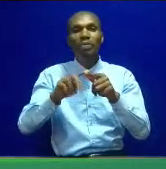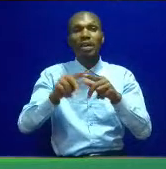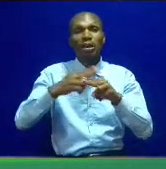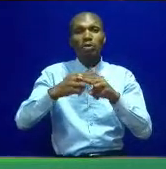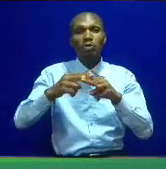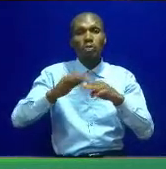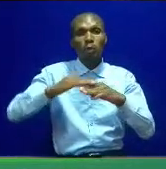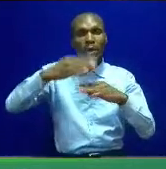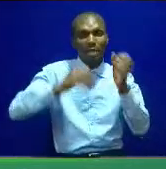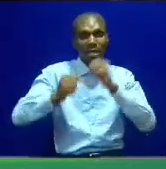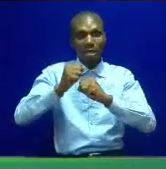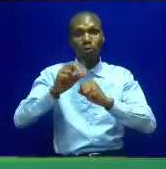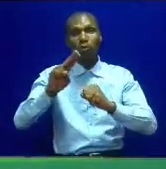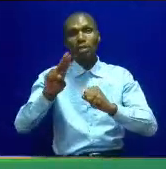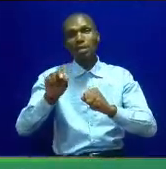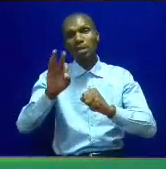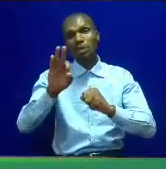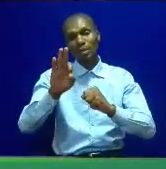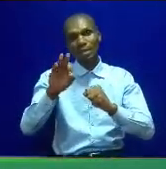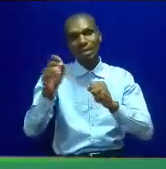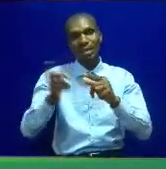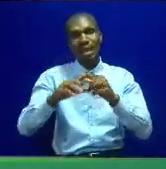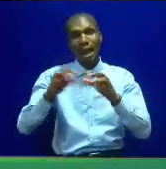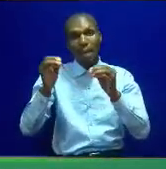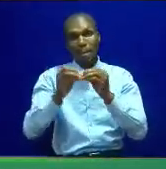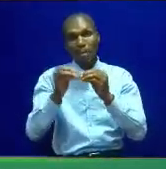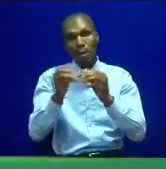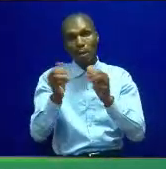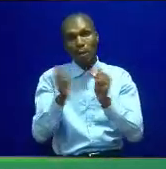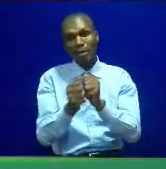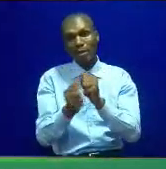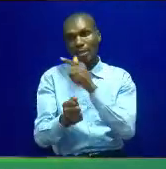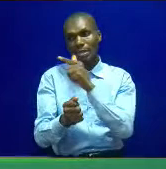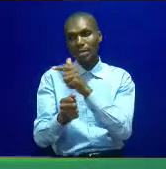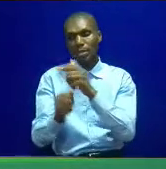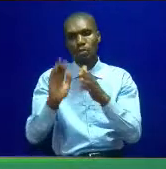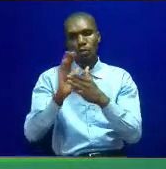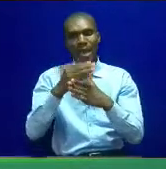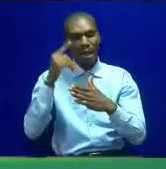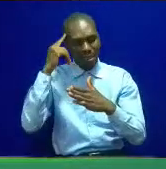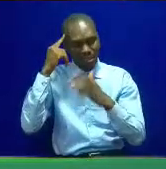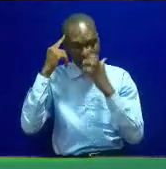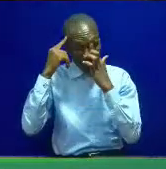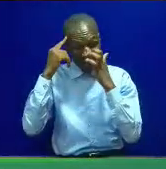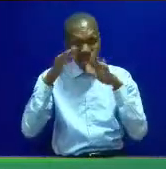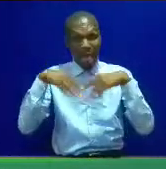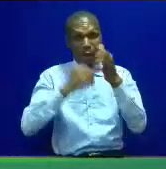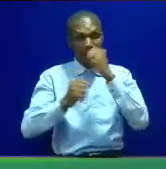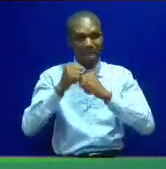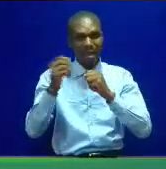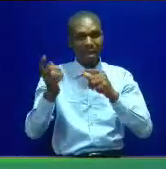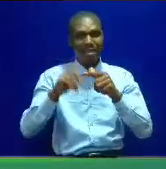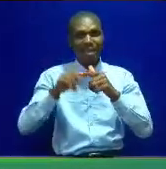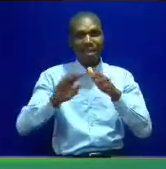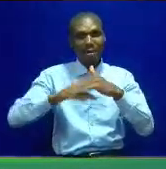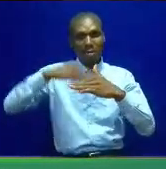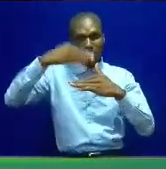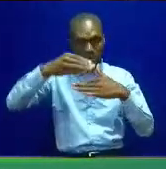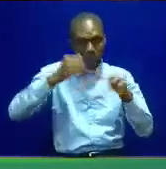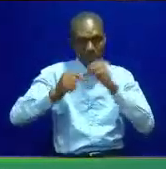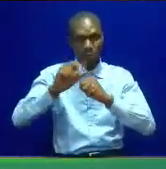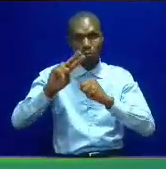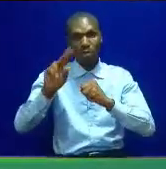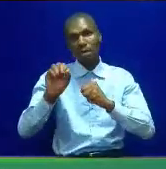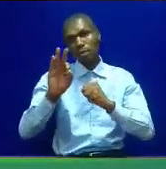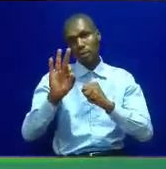cho so mwaka bo giru bere ne meronge bere ne so nande anyona ne no yonde ara rwe birangira ribya ye ngakia rocho mwako yo gana ne gato yuta mwaka so mwaka bo giru